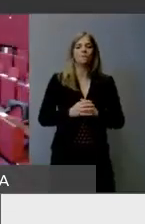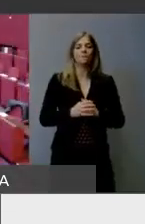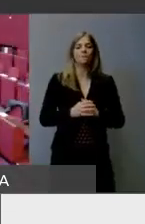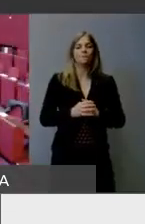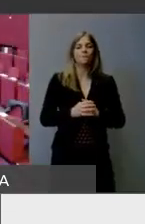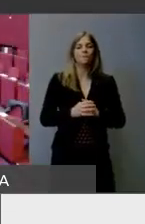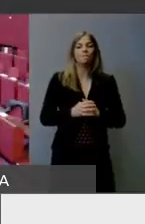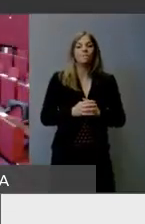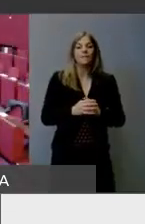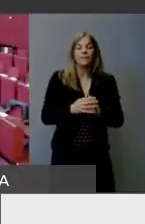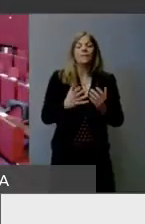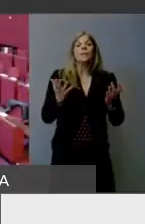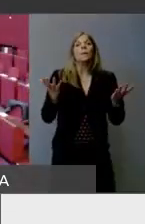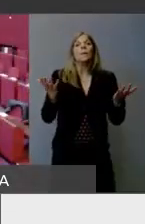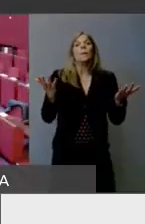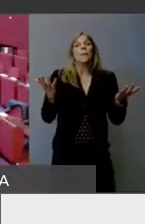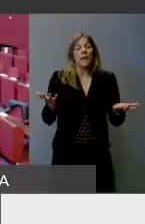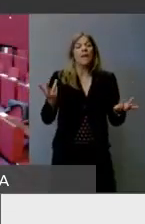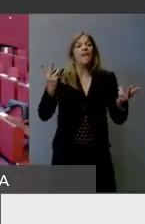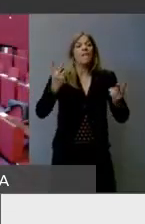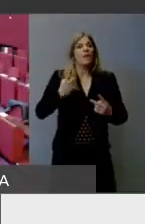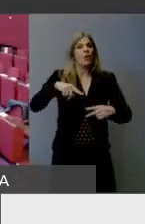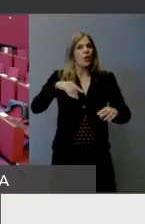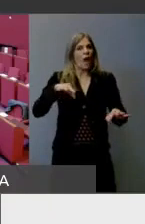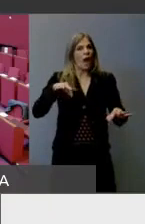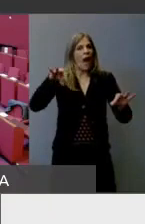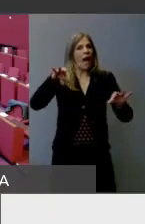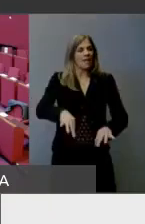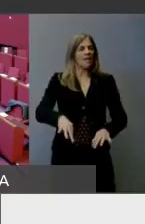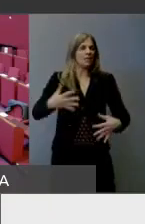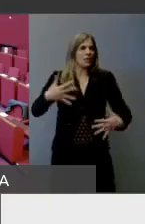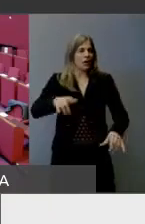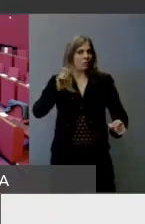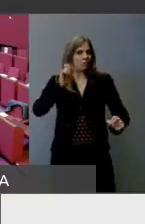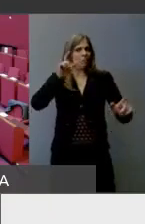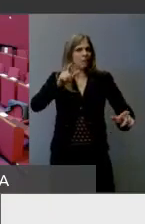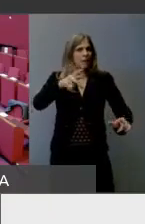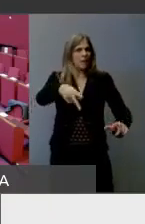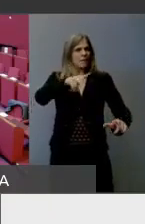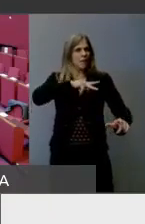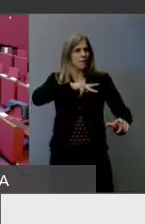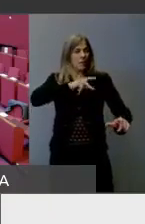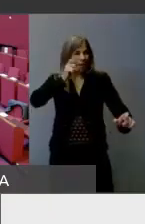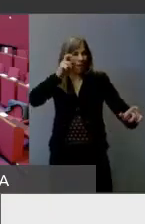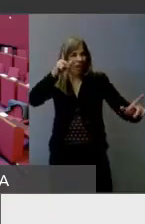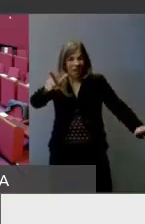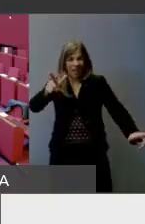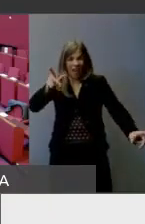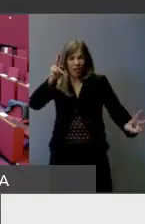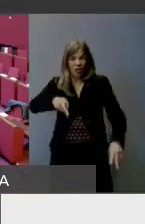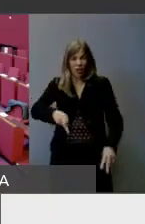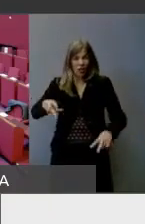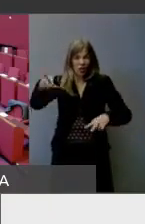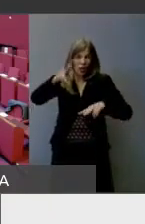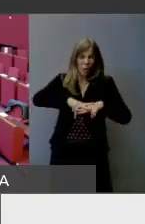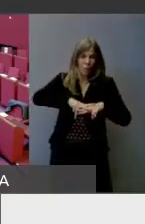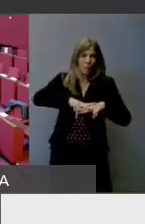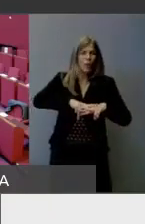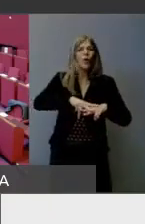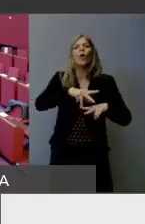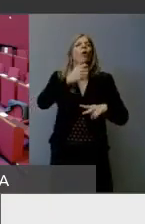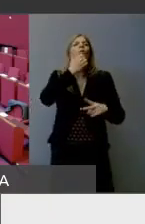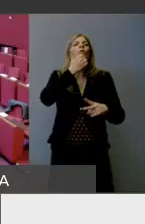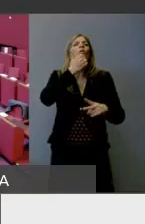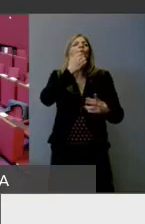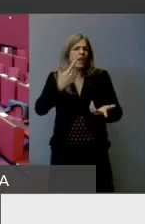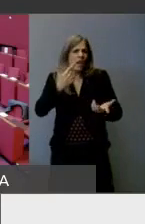Se siamo arrivati stupefatti, lo siamo ancora di più dalla sua risposta, ma le dice se avete notizie? No, guardi, io le faccio una donazione, assessore. Le dono